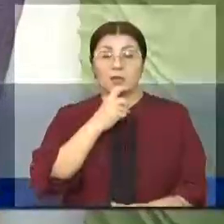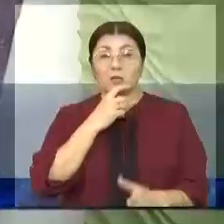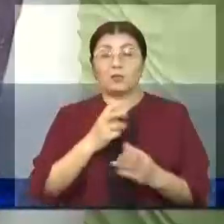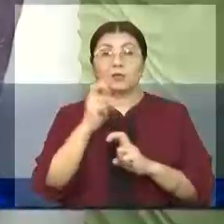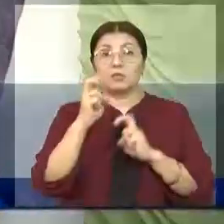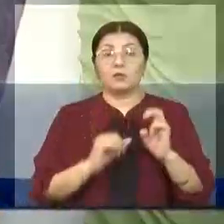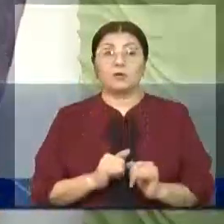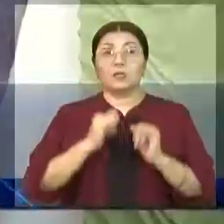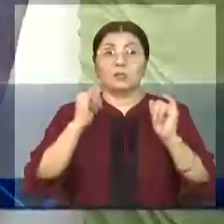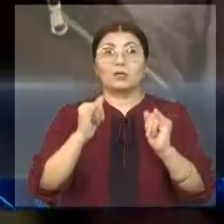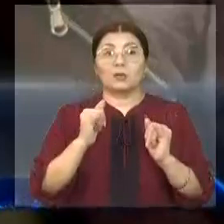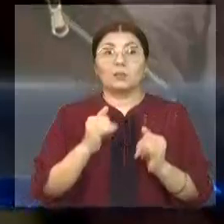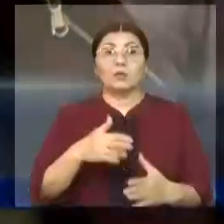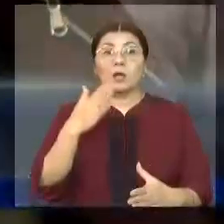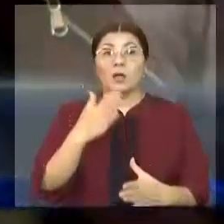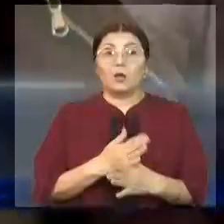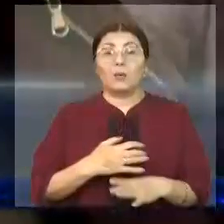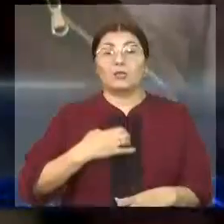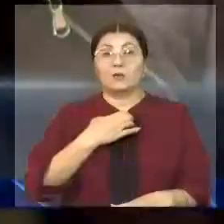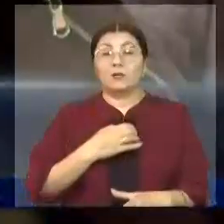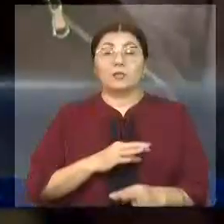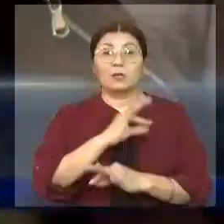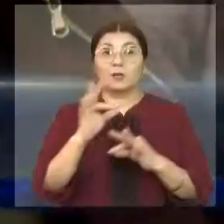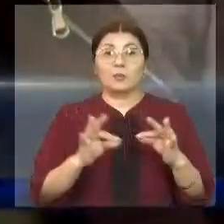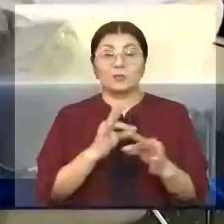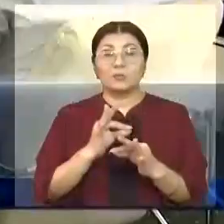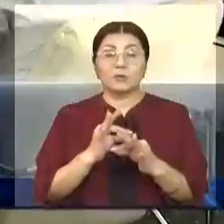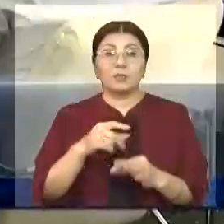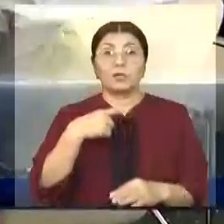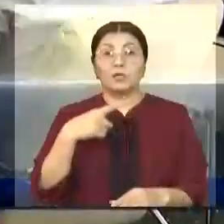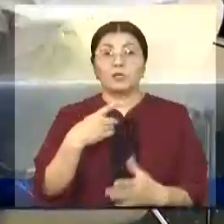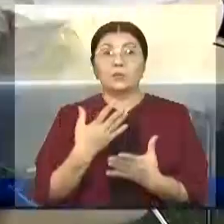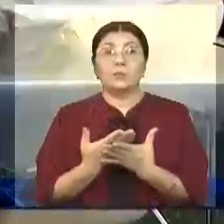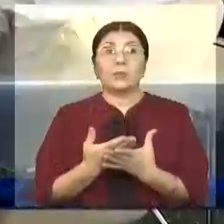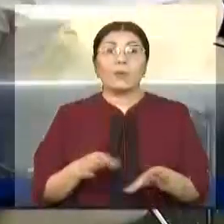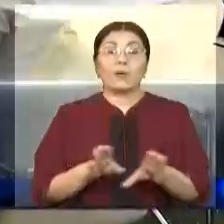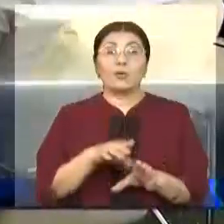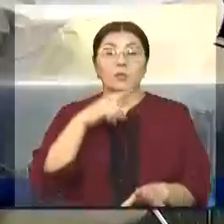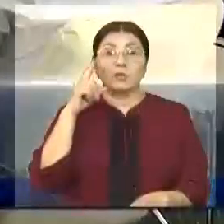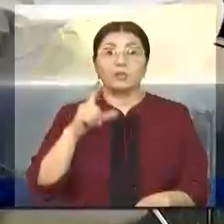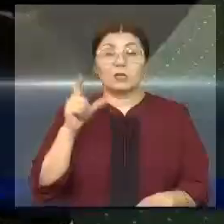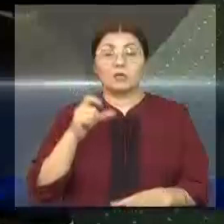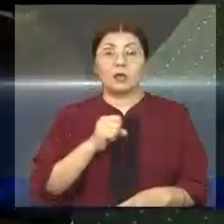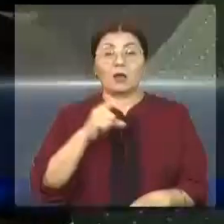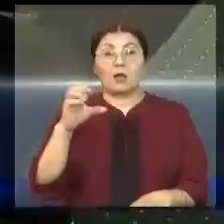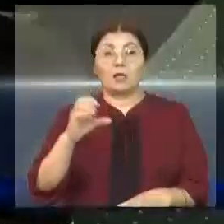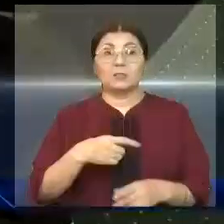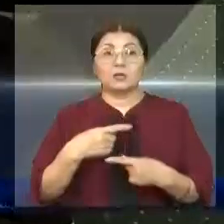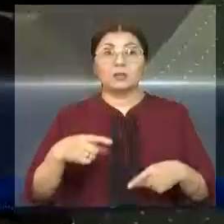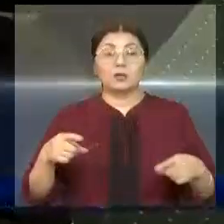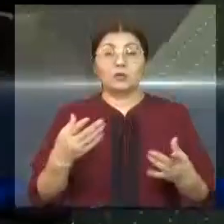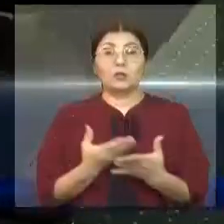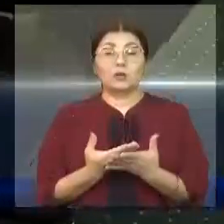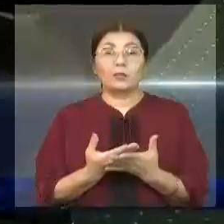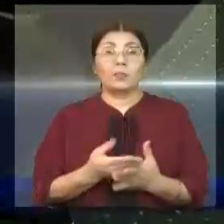өнеркәсіптің дамуына тың серпін беретін аса маңызды жоба екенін ерекше атап өтті. Ал жастар жағы IS-тің түрлі тәуекелдің